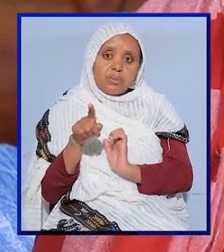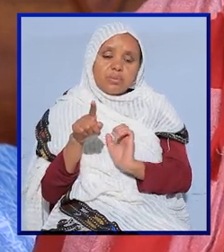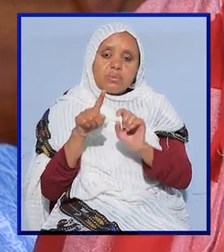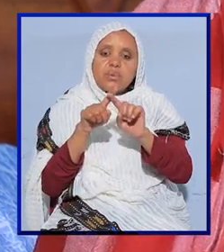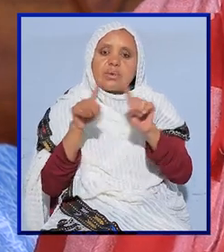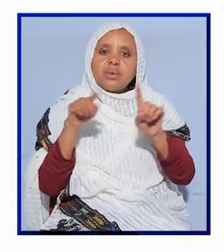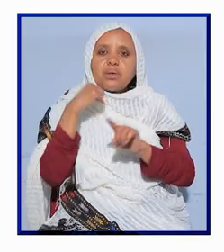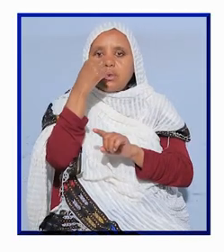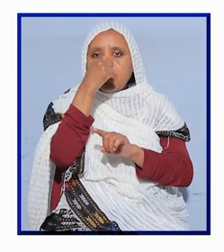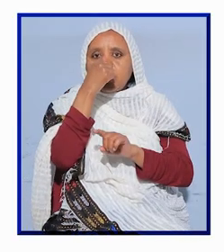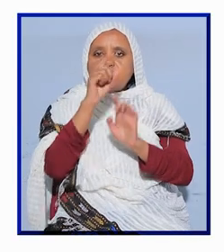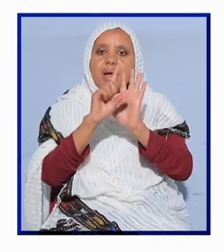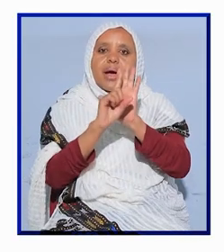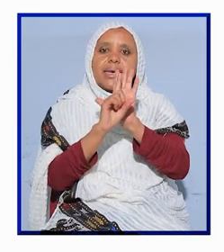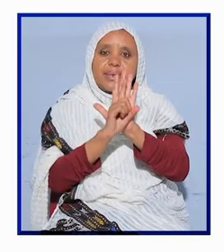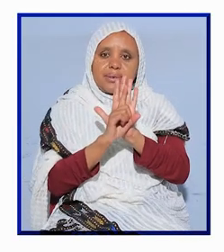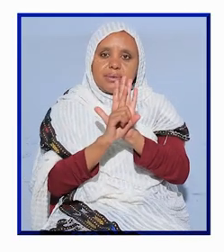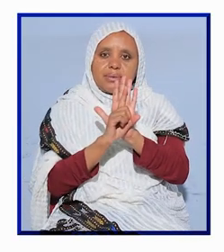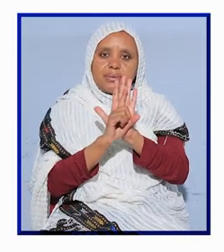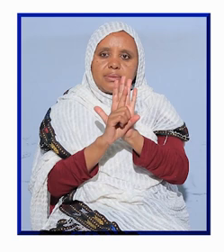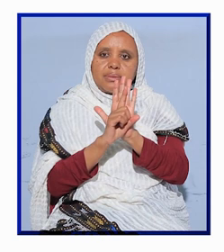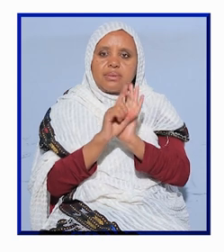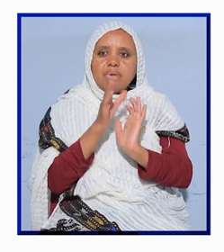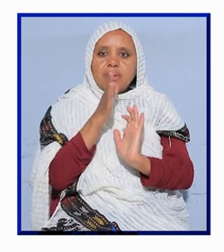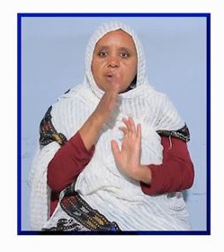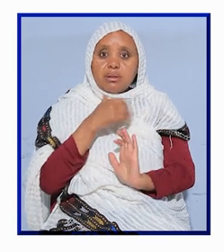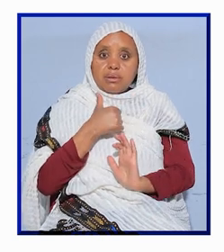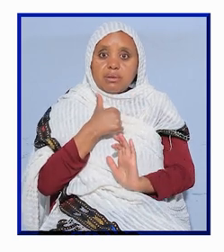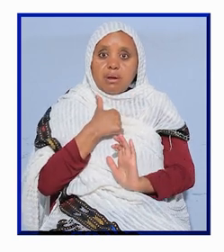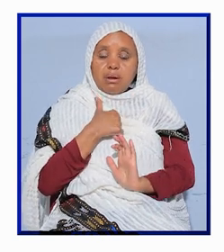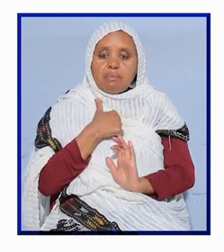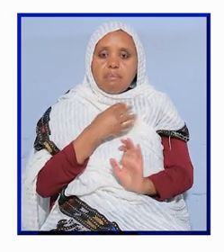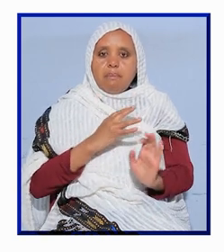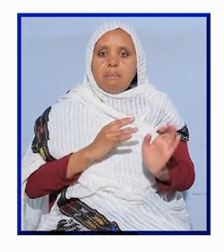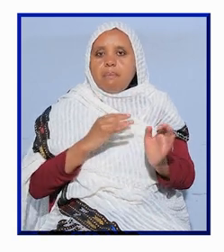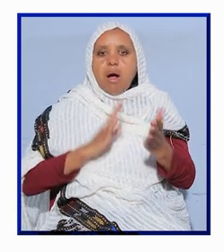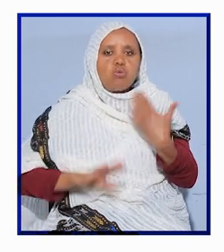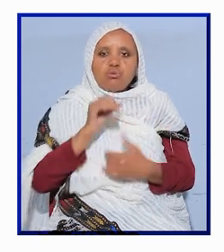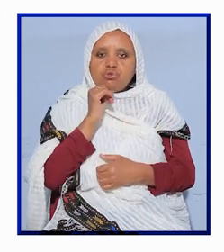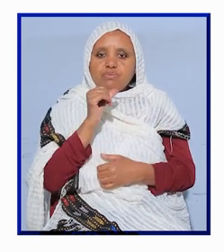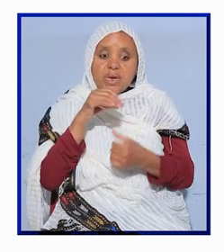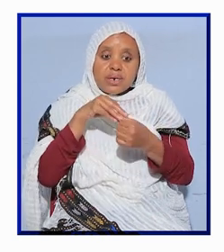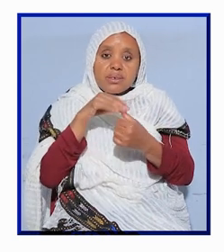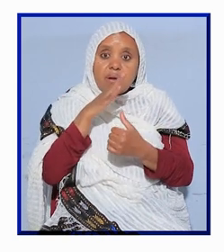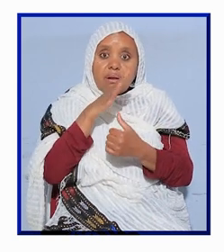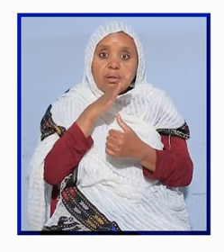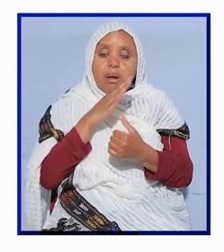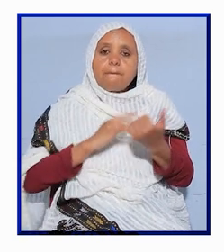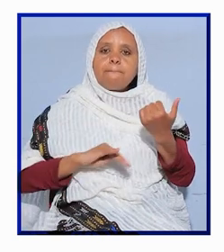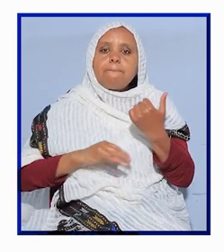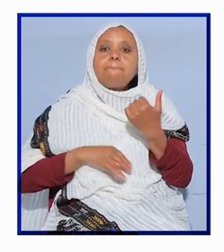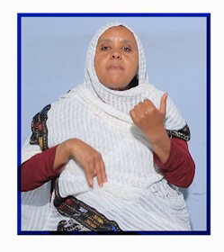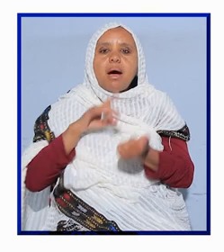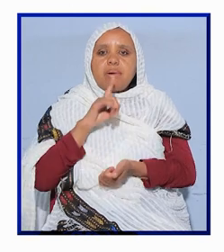ግን የኢትዮጵያ ሕግ እናት ካለክ ለመሃን ናት። የክርስትና እናቴ መሃን